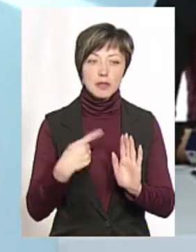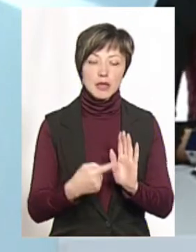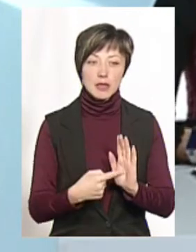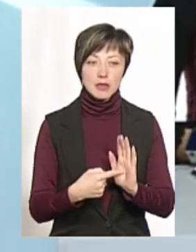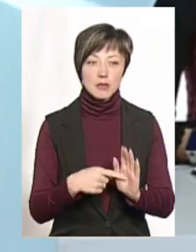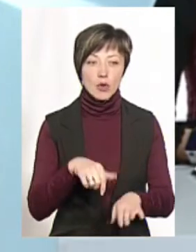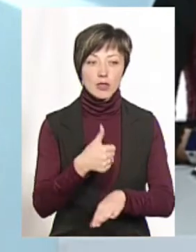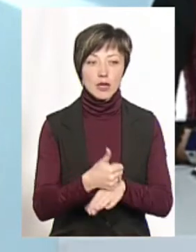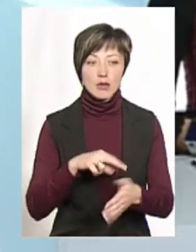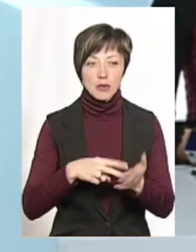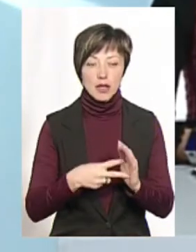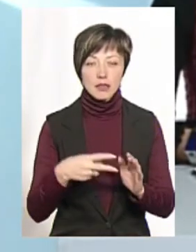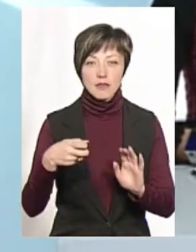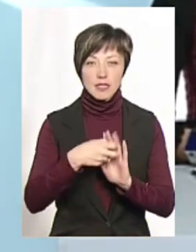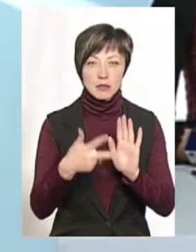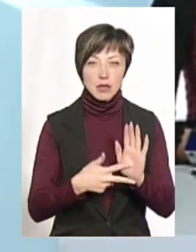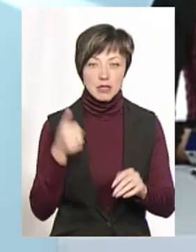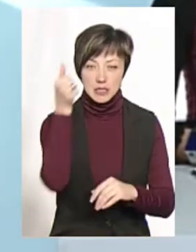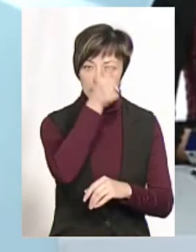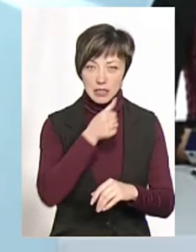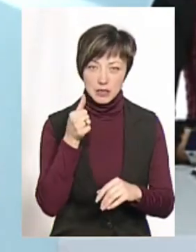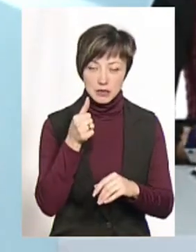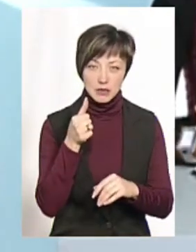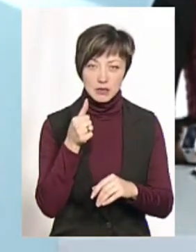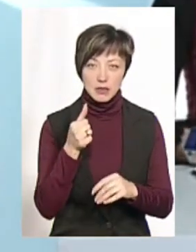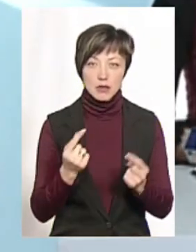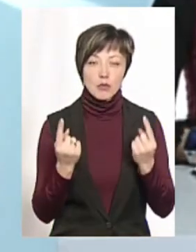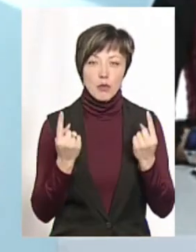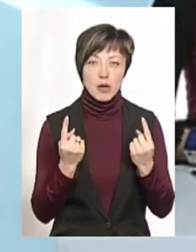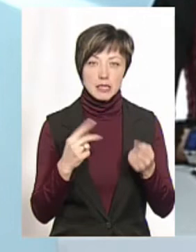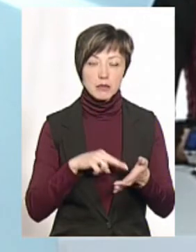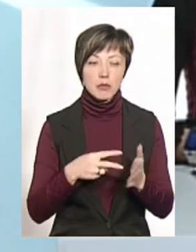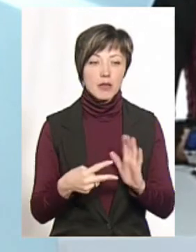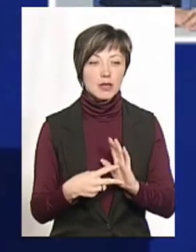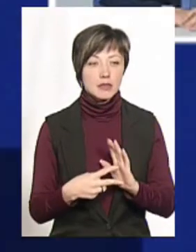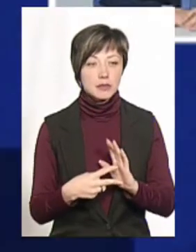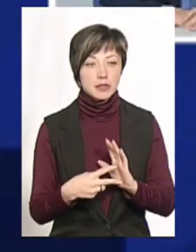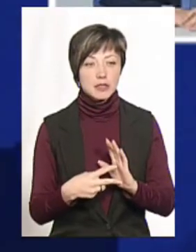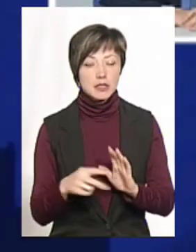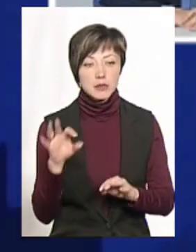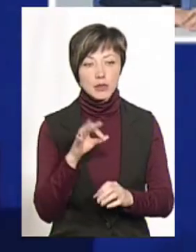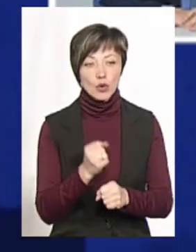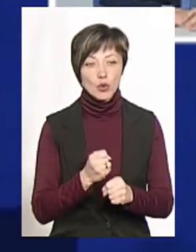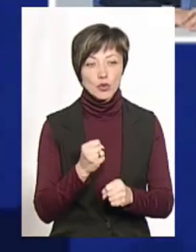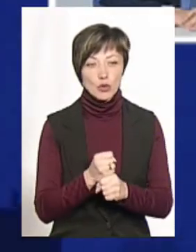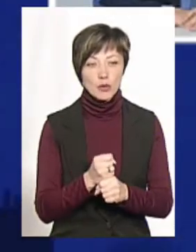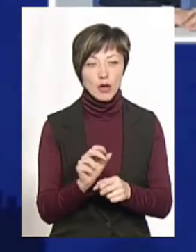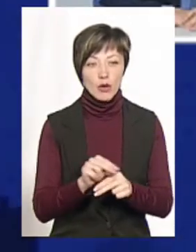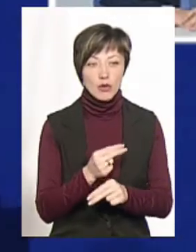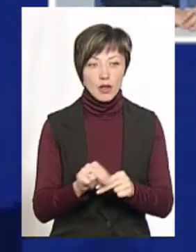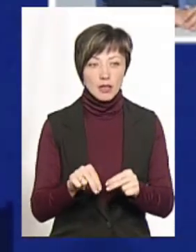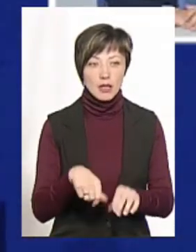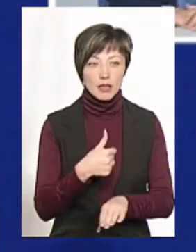по генеральному плану. 18-й рік ми зайшли з такими бомбезними планами щодо розробки